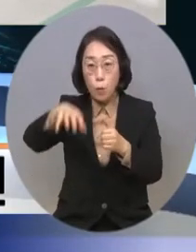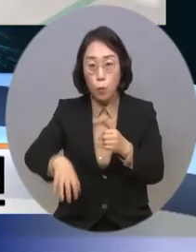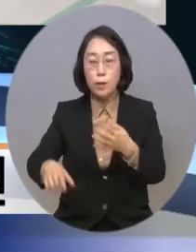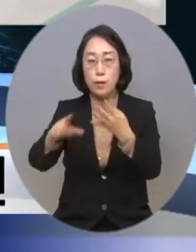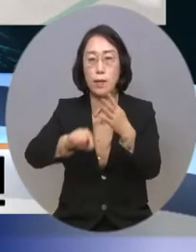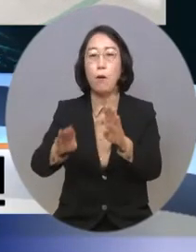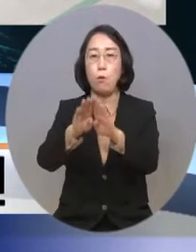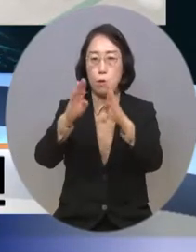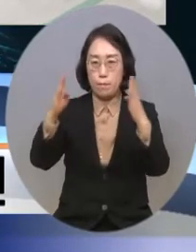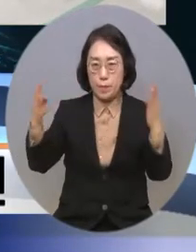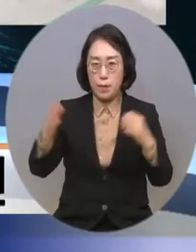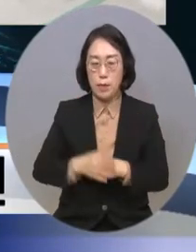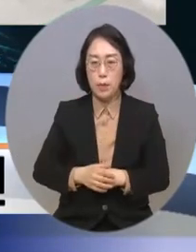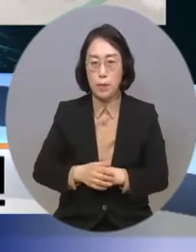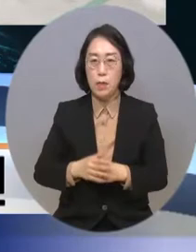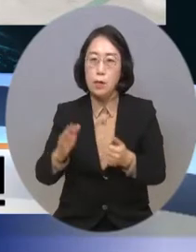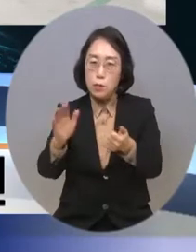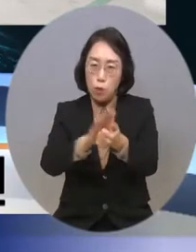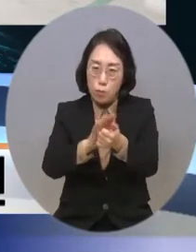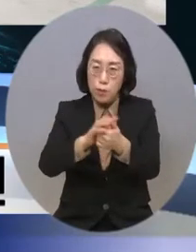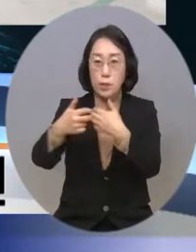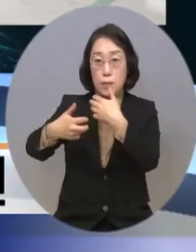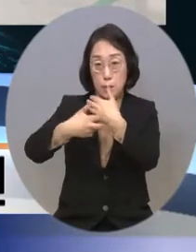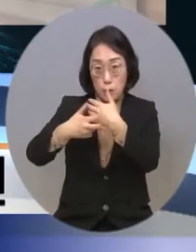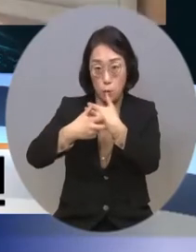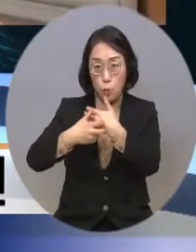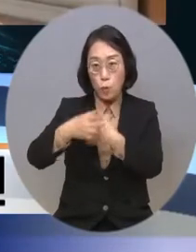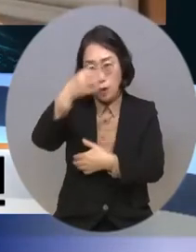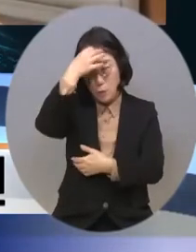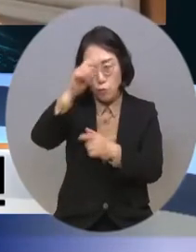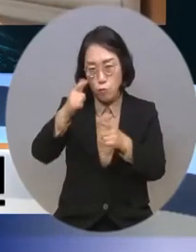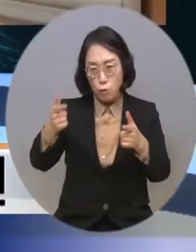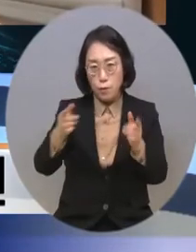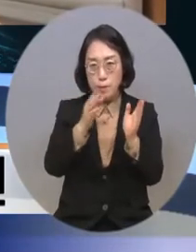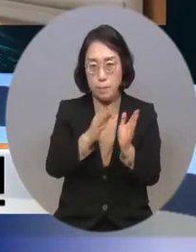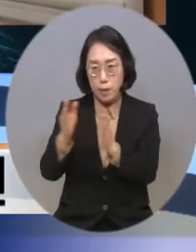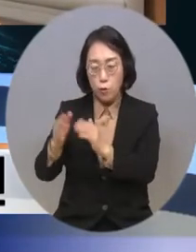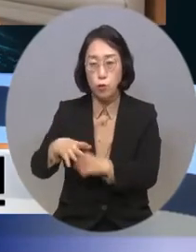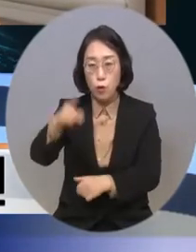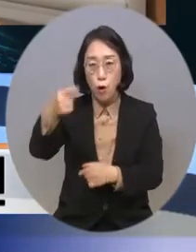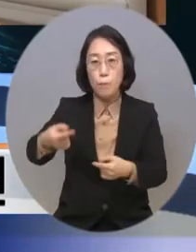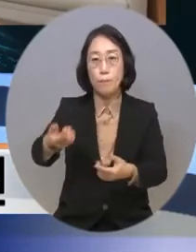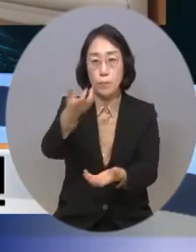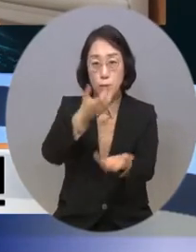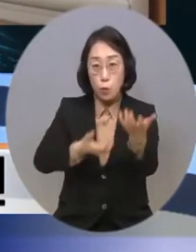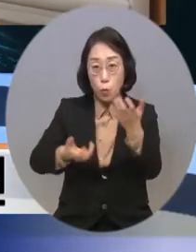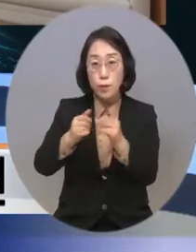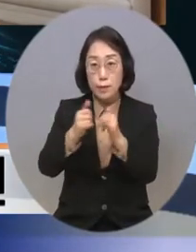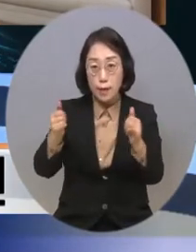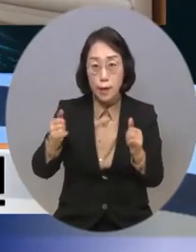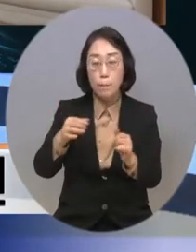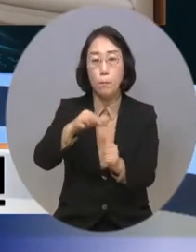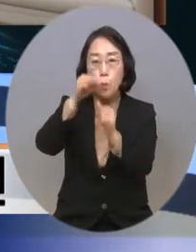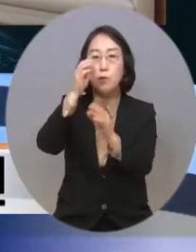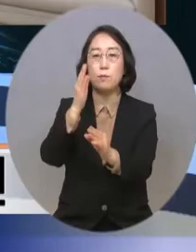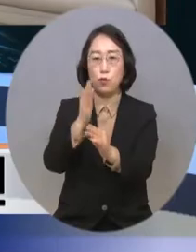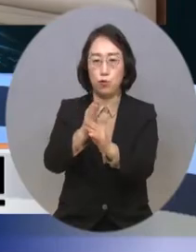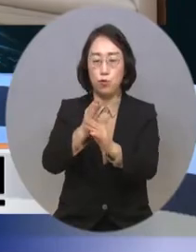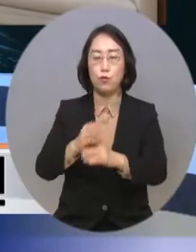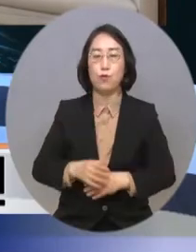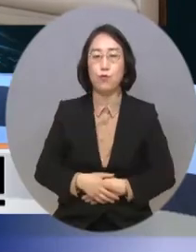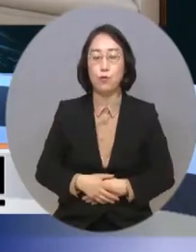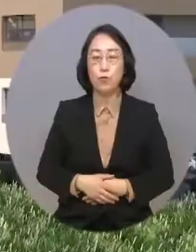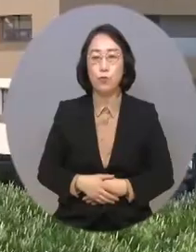엽니다. 의료서비스와 최신 기술을 갖추고 첫 입소자를 모집하고 있는데요. 자세한 소식 신서유 기자가 전합니다.